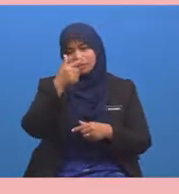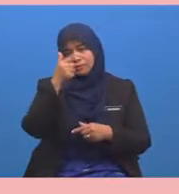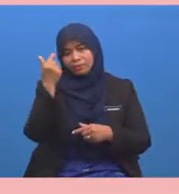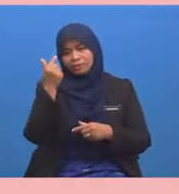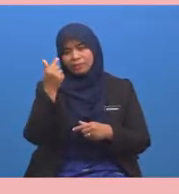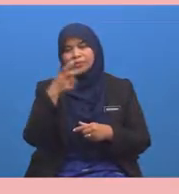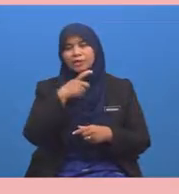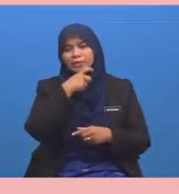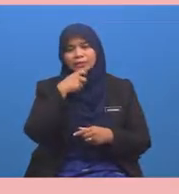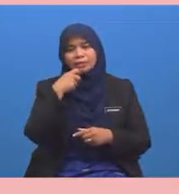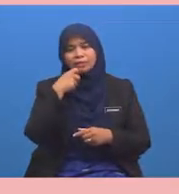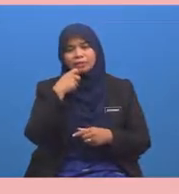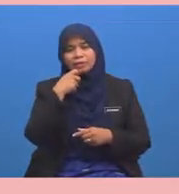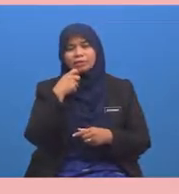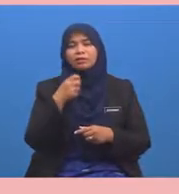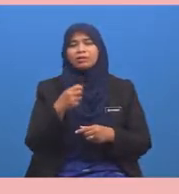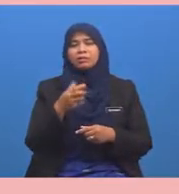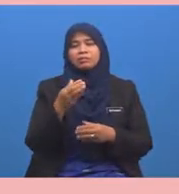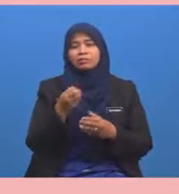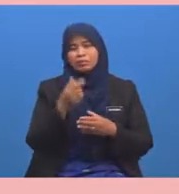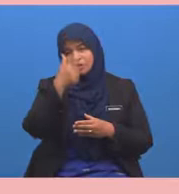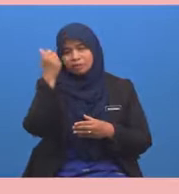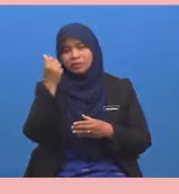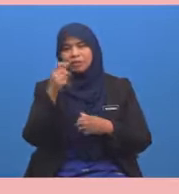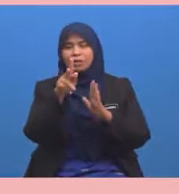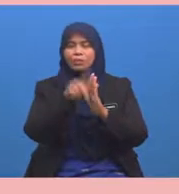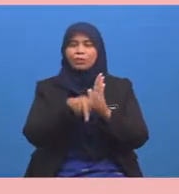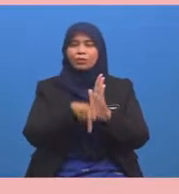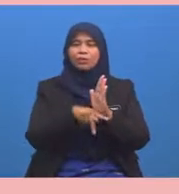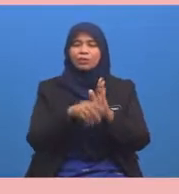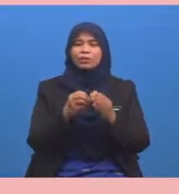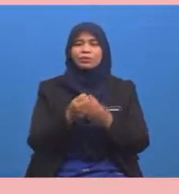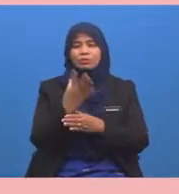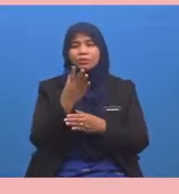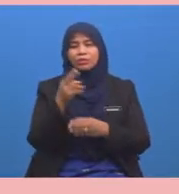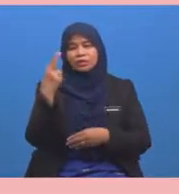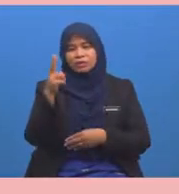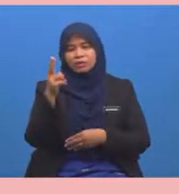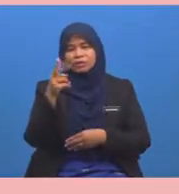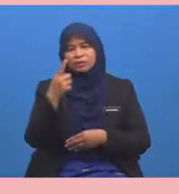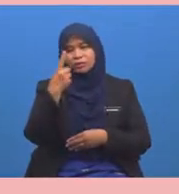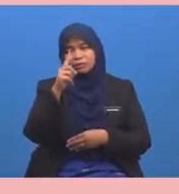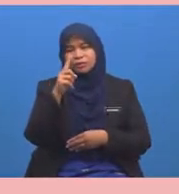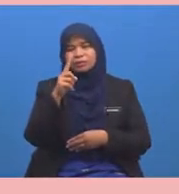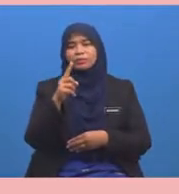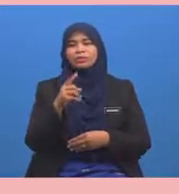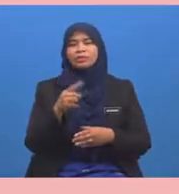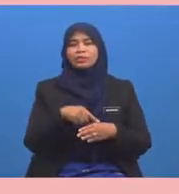kemarau mengakibatkan kurangnya tumbuhan hijau untuk diragut dan kurangnya sumber air untuk